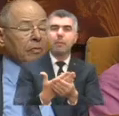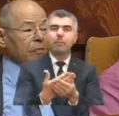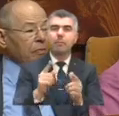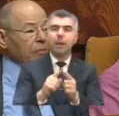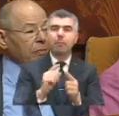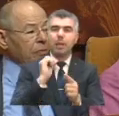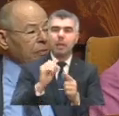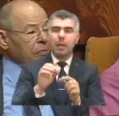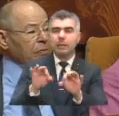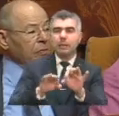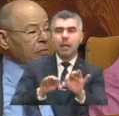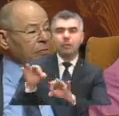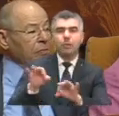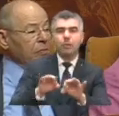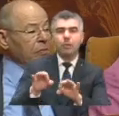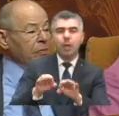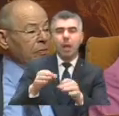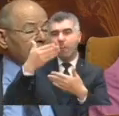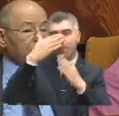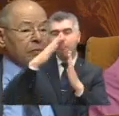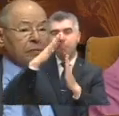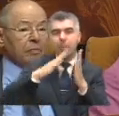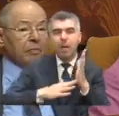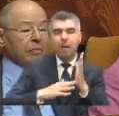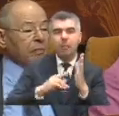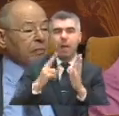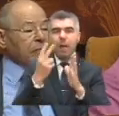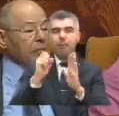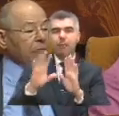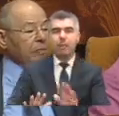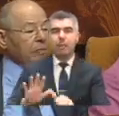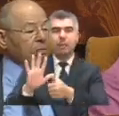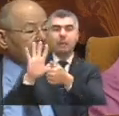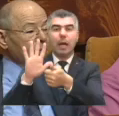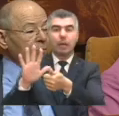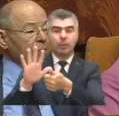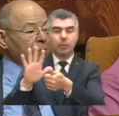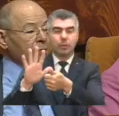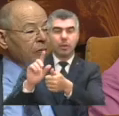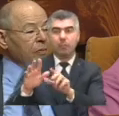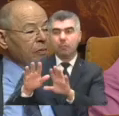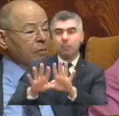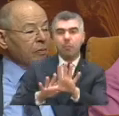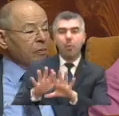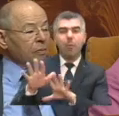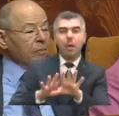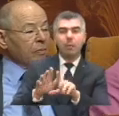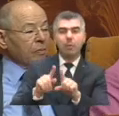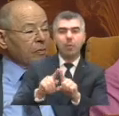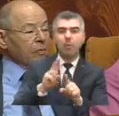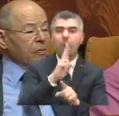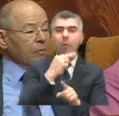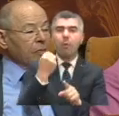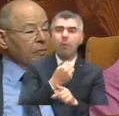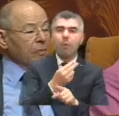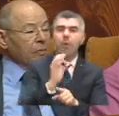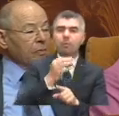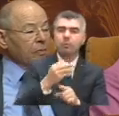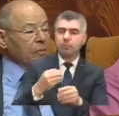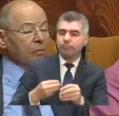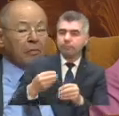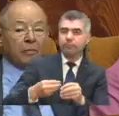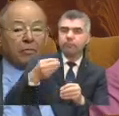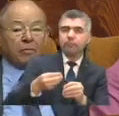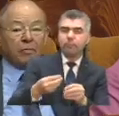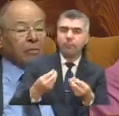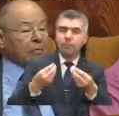الوطنية لمحاربة الفساد المعتمدة منذ سنة 2016، وعن المبادرات التي تنوي الحكومة القيام بها لتجاوز هذا